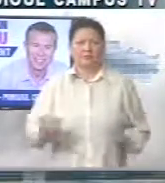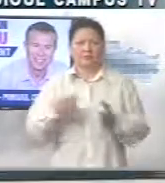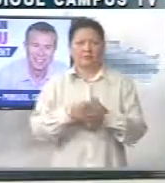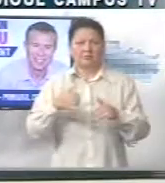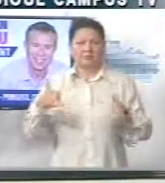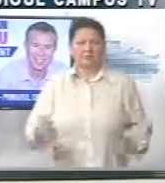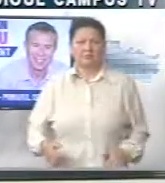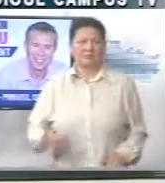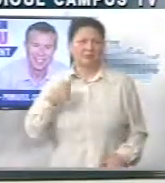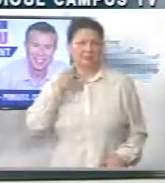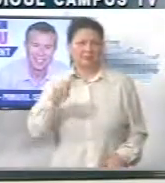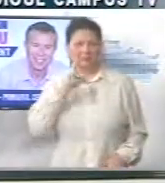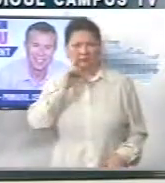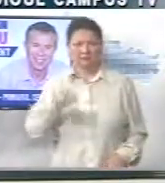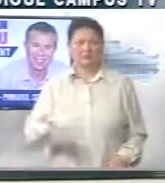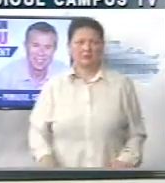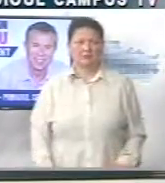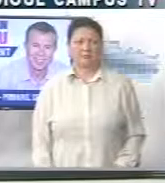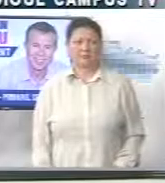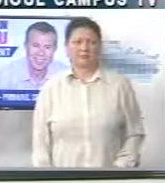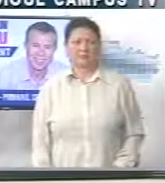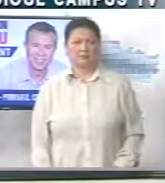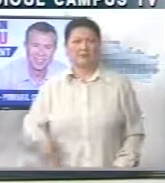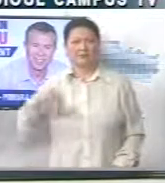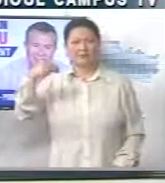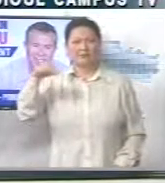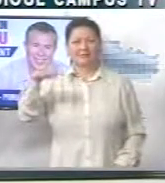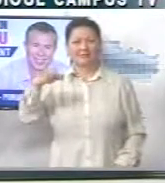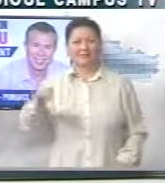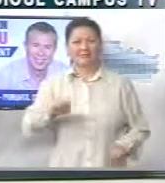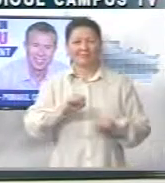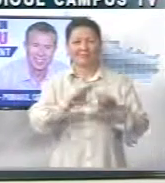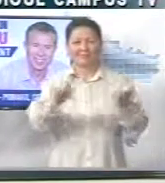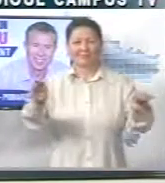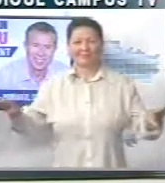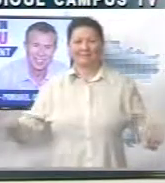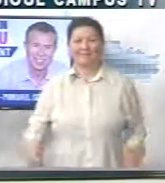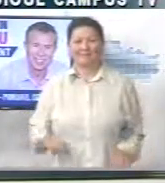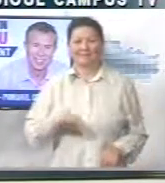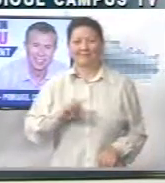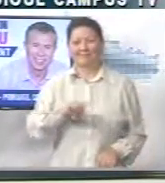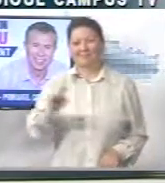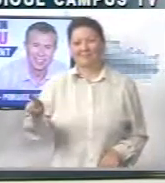că a fost vorba de o avere. Luăm o scurtă pauză publicitară, după care vom reveni în direct